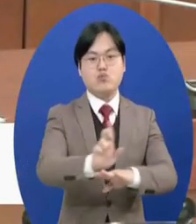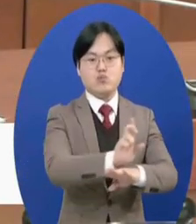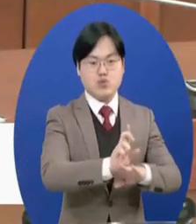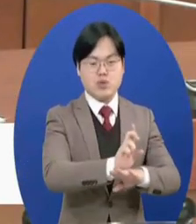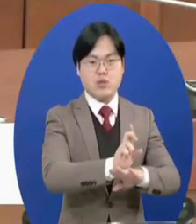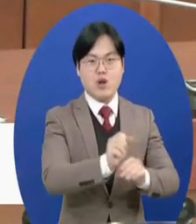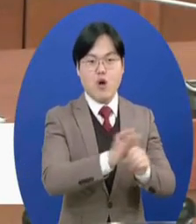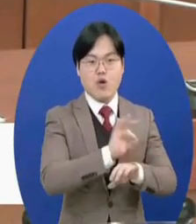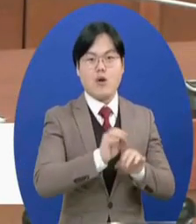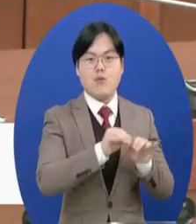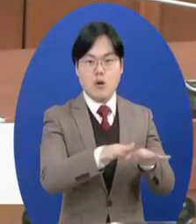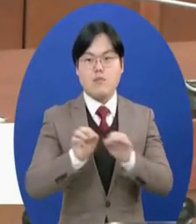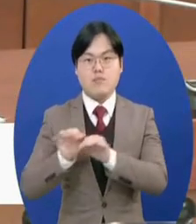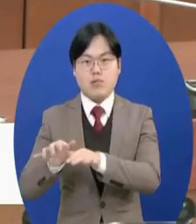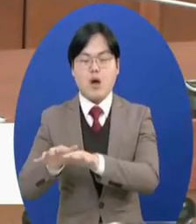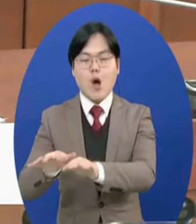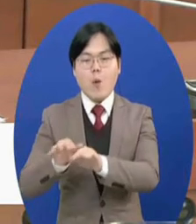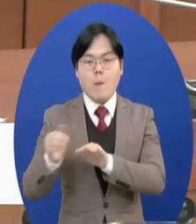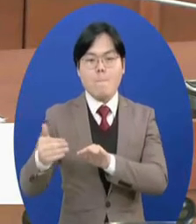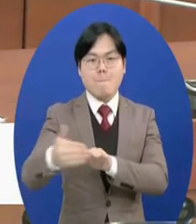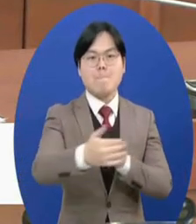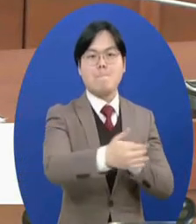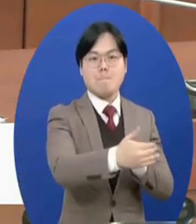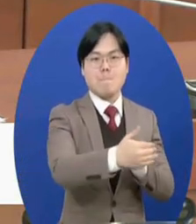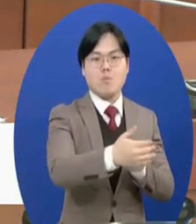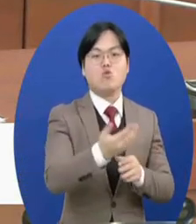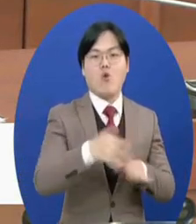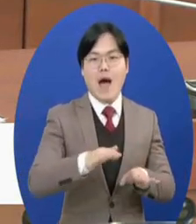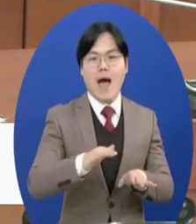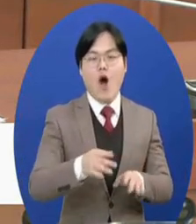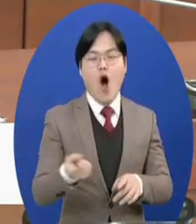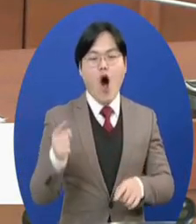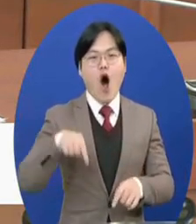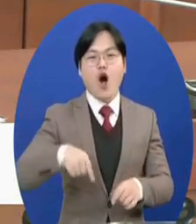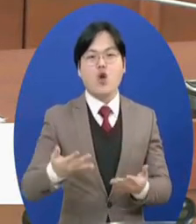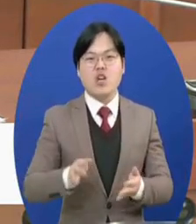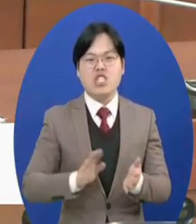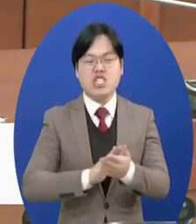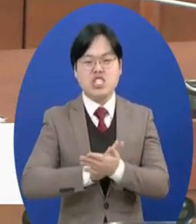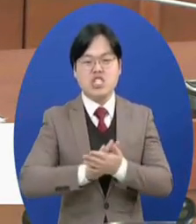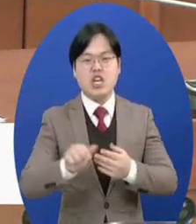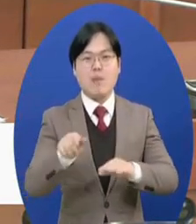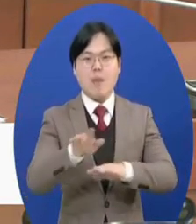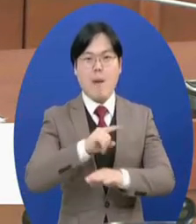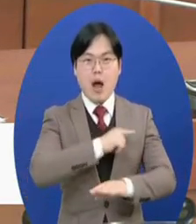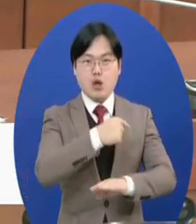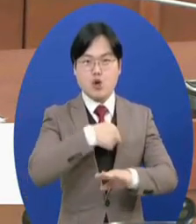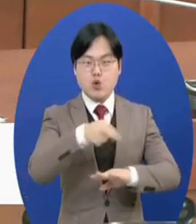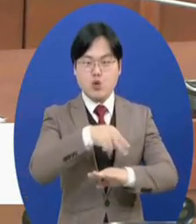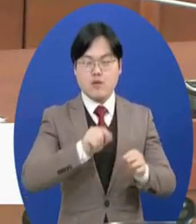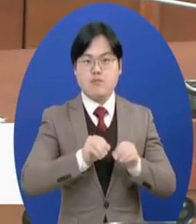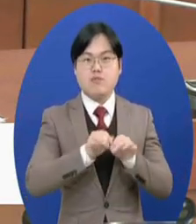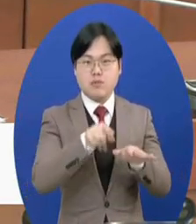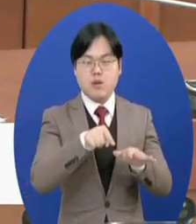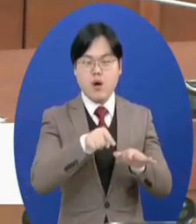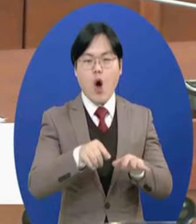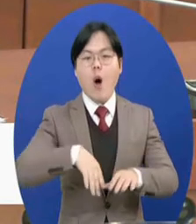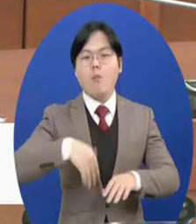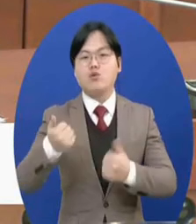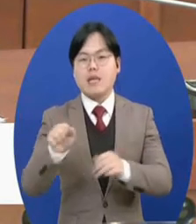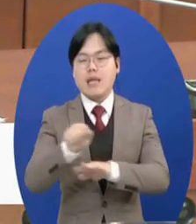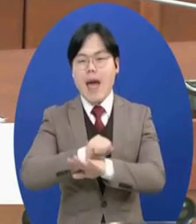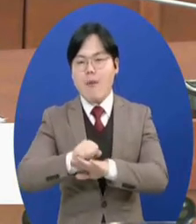хумсан. Одоо бид бүхэн шинээр үүсэн энэ голомтыг хумах. Энийг Улаанбаатараас гадагшаа бас бусад аймагуудад тараачихгүй